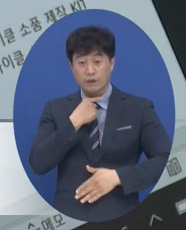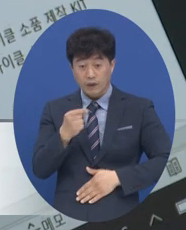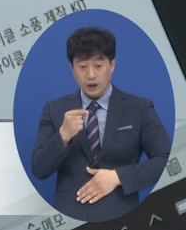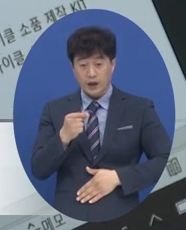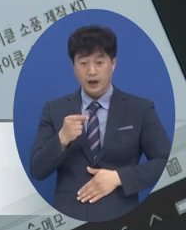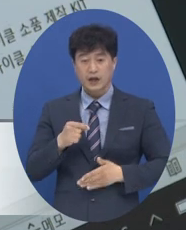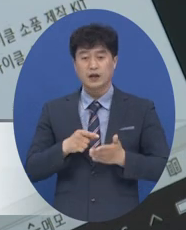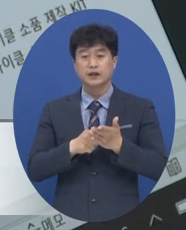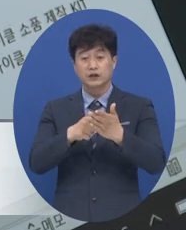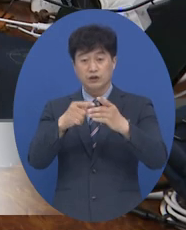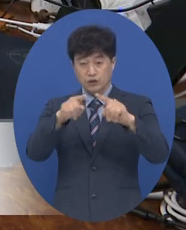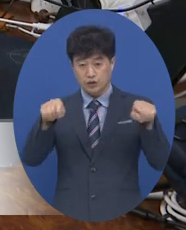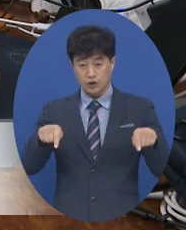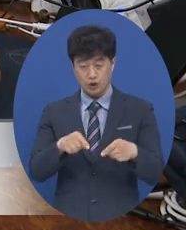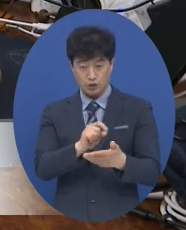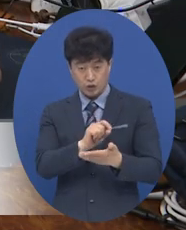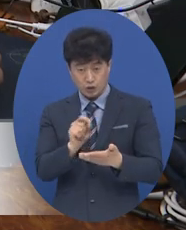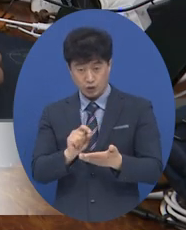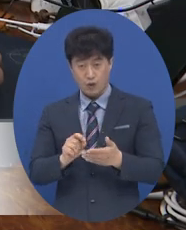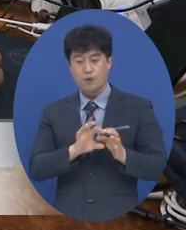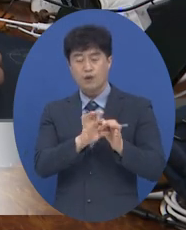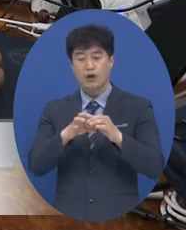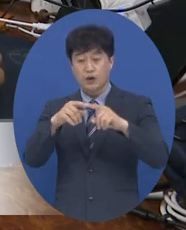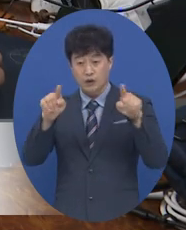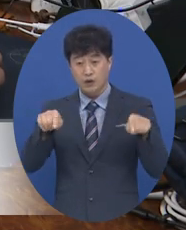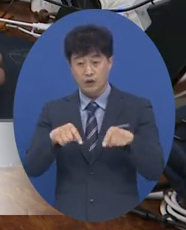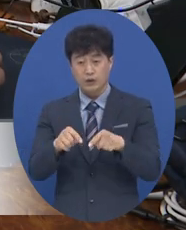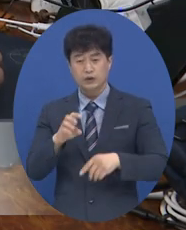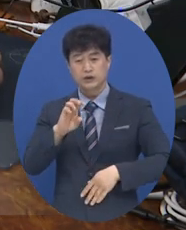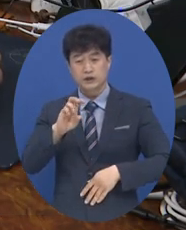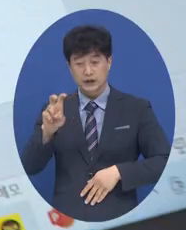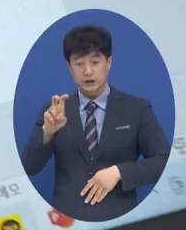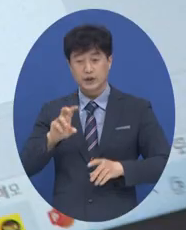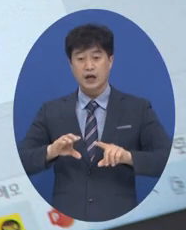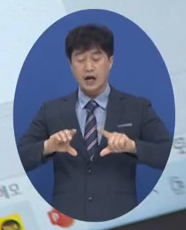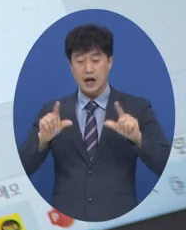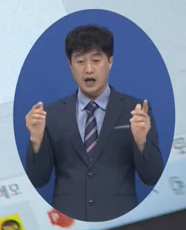원하는 기업들은 참여 신청서와 관련 서류를 오는